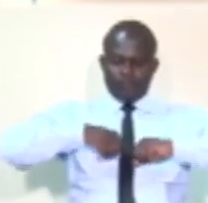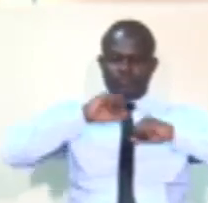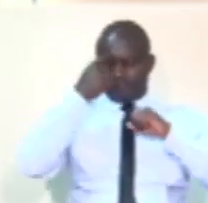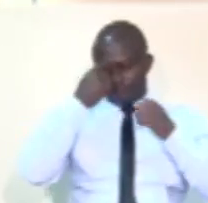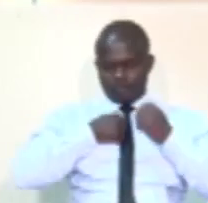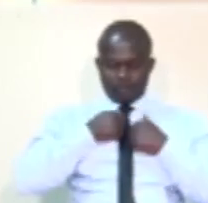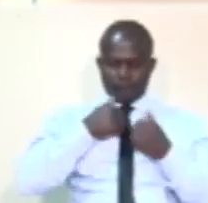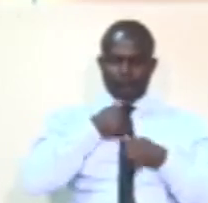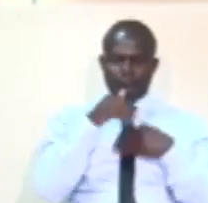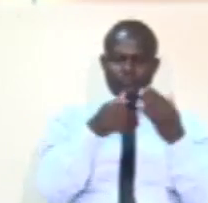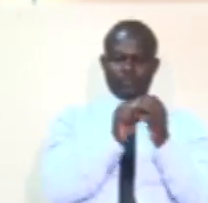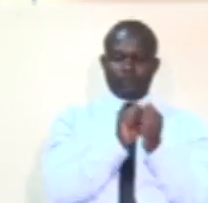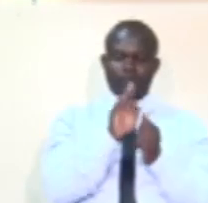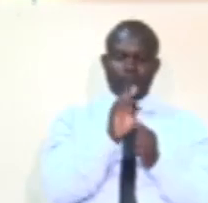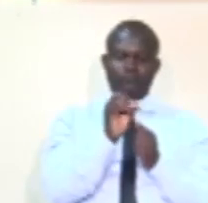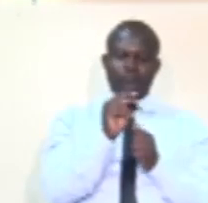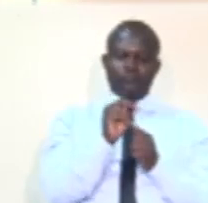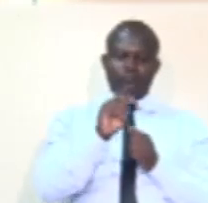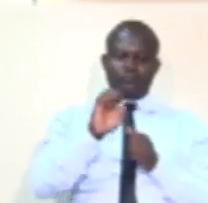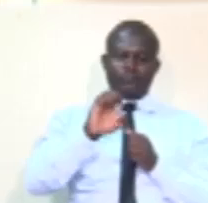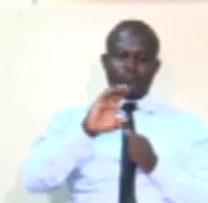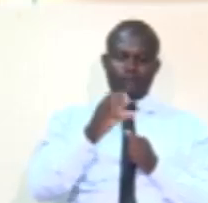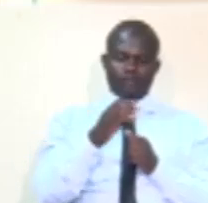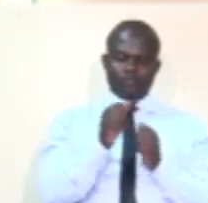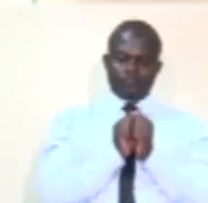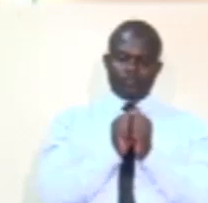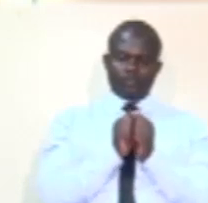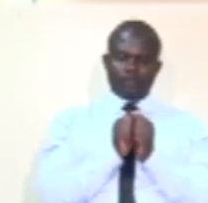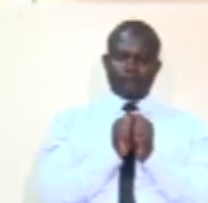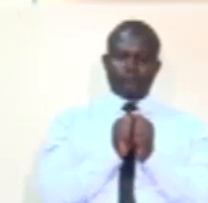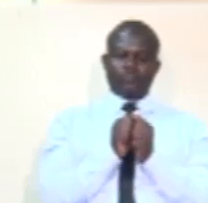na BioNTech akubiyemo